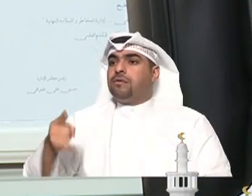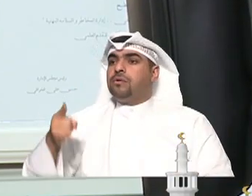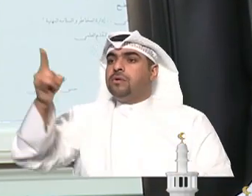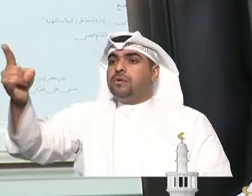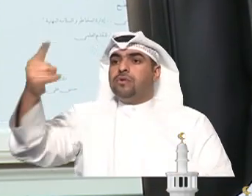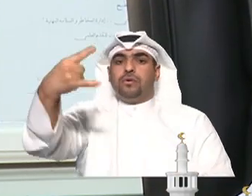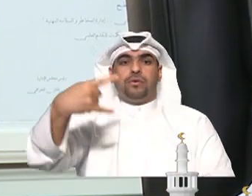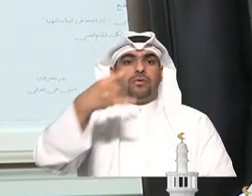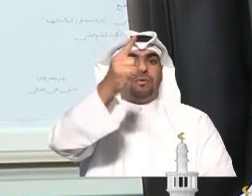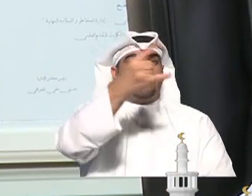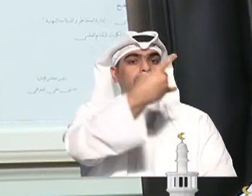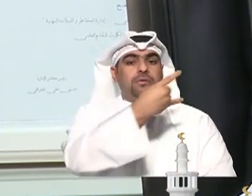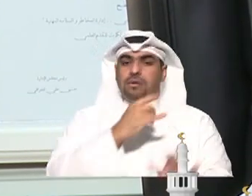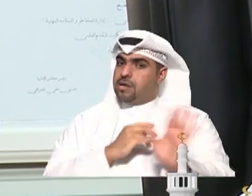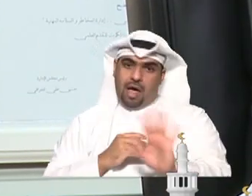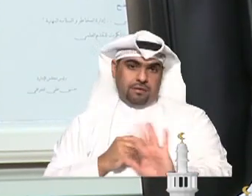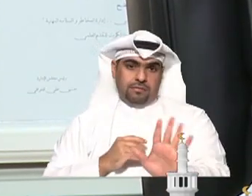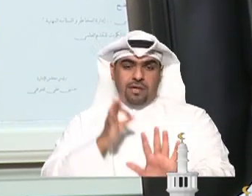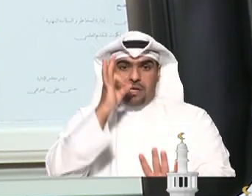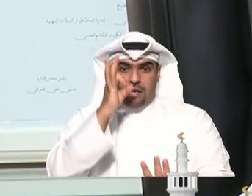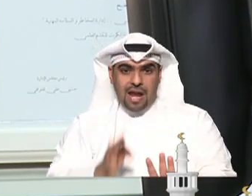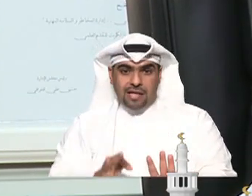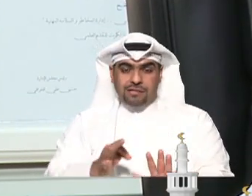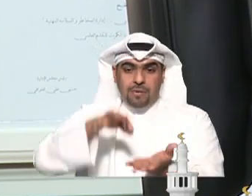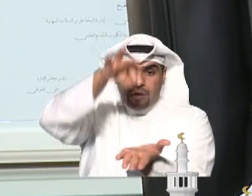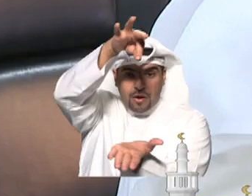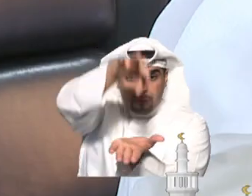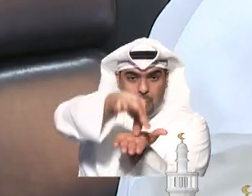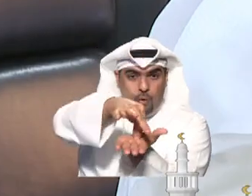الكبير اللي هي معنية بتسجيل هذه المركبات لديها